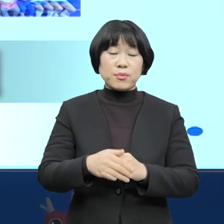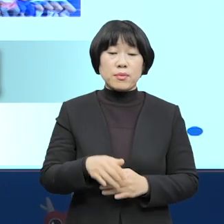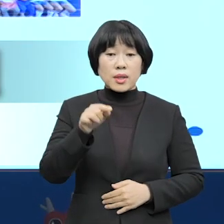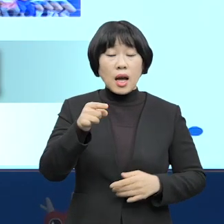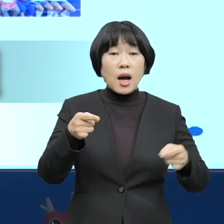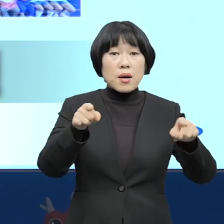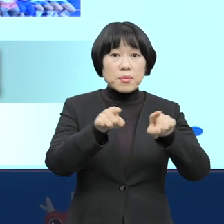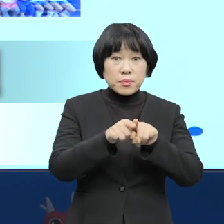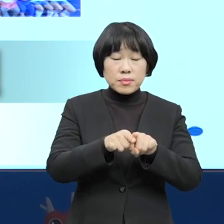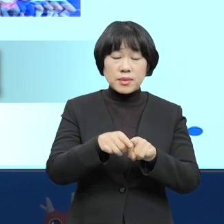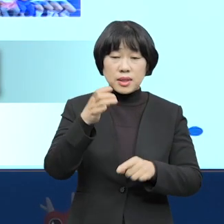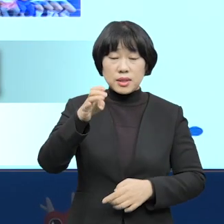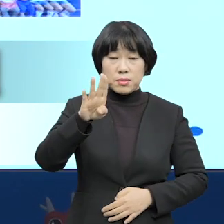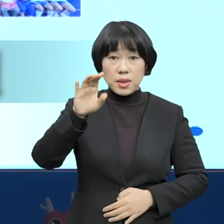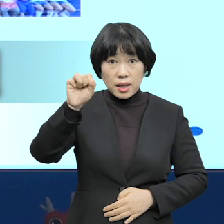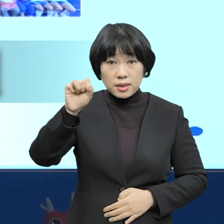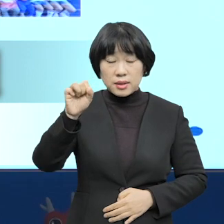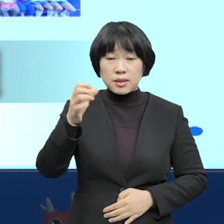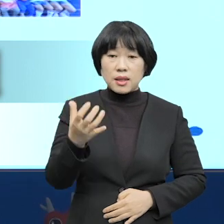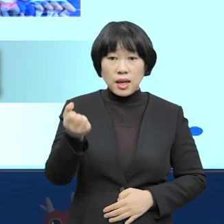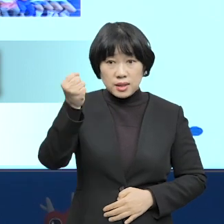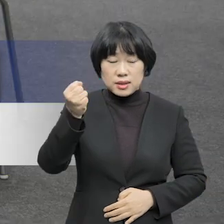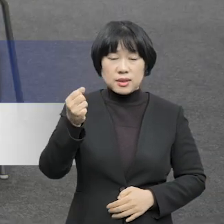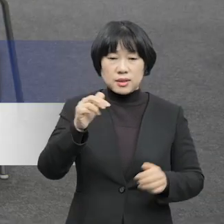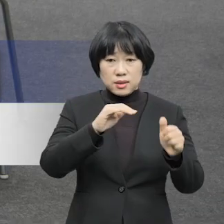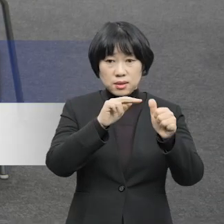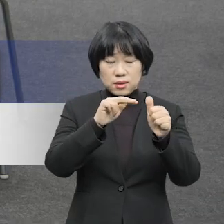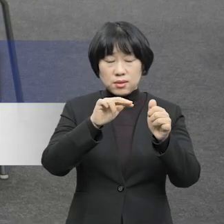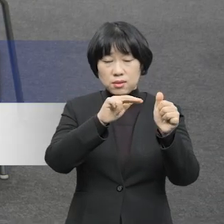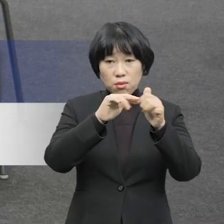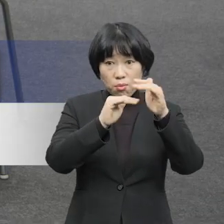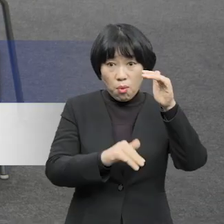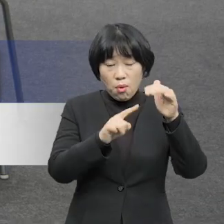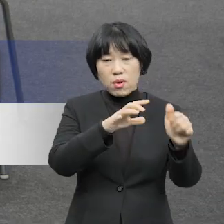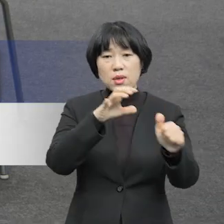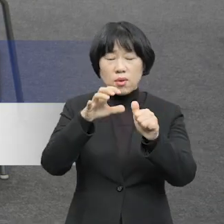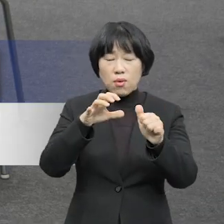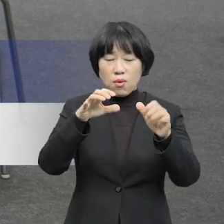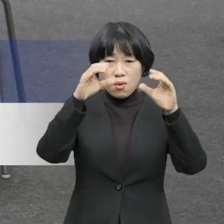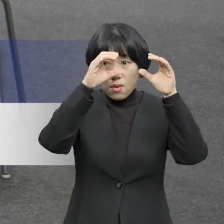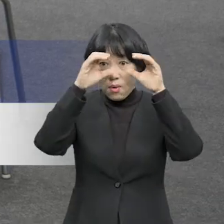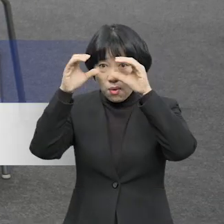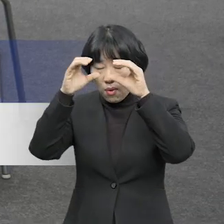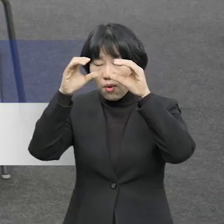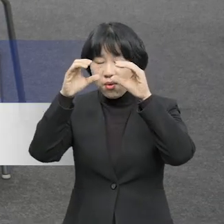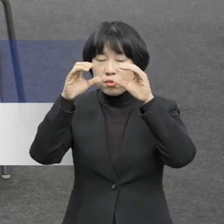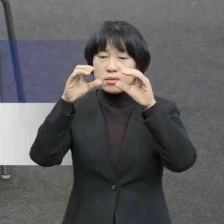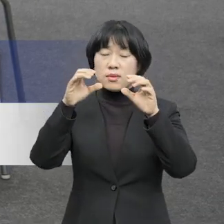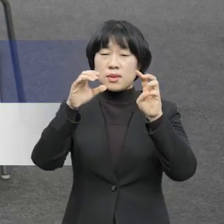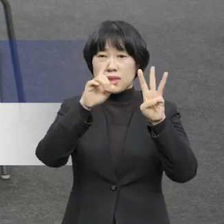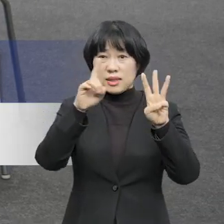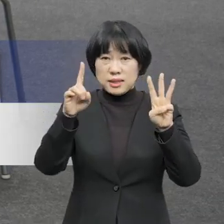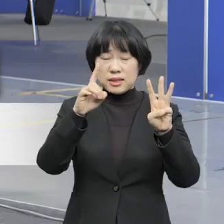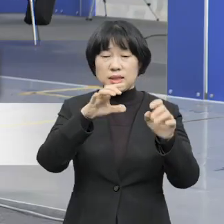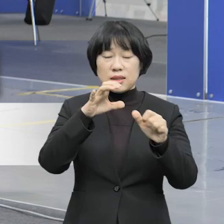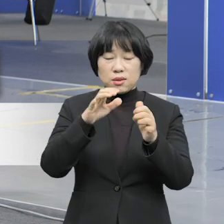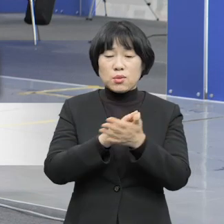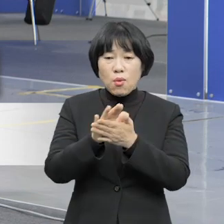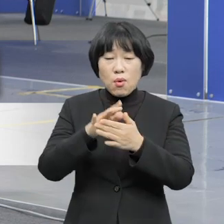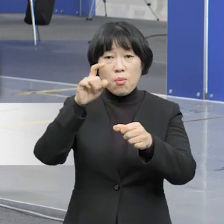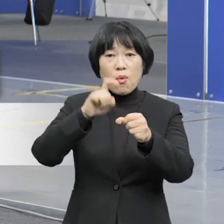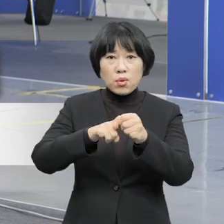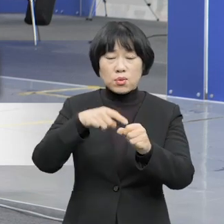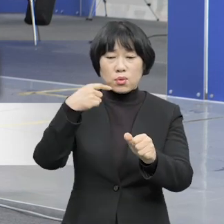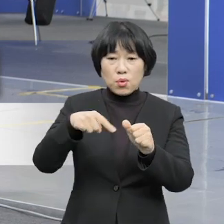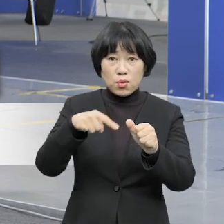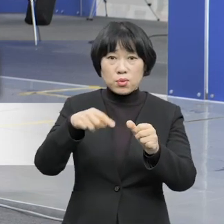이와 함께 EBS 에듀테크 콘텐츠를 활용해 VR, AR 등 정보통신 기술 기반의 놀이형 교육 콘텐츠